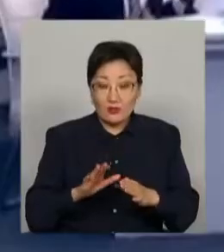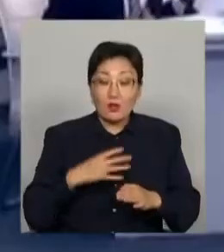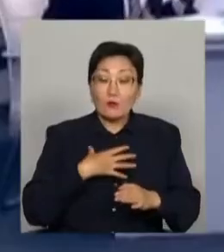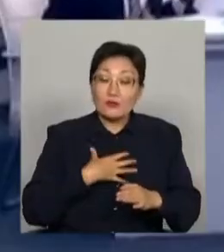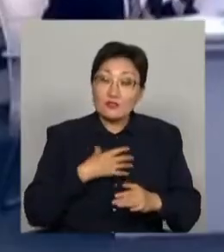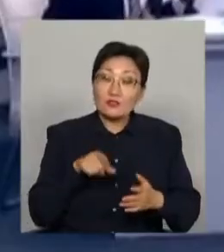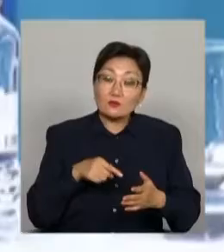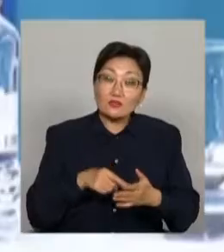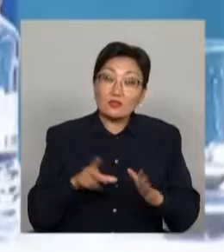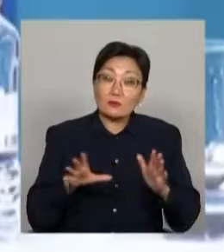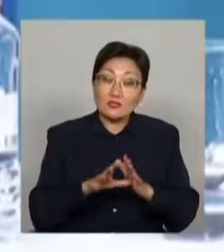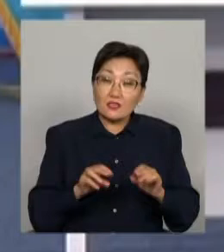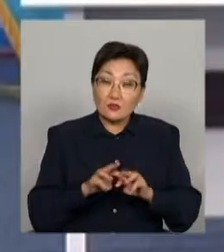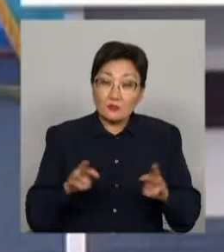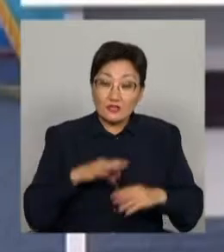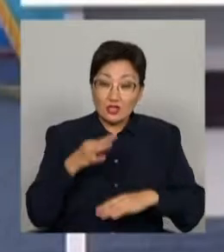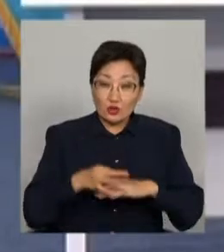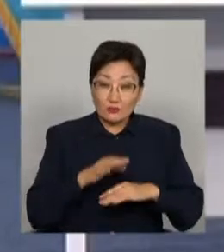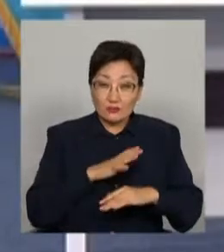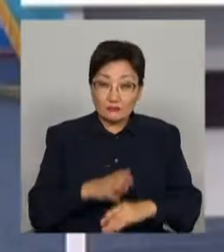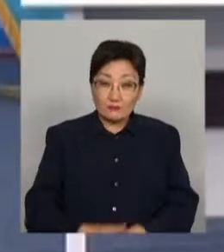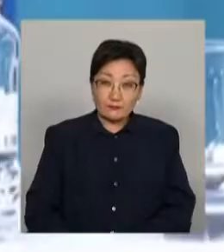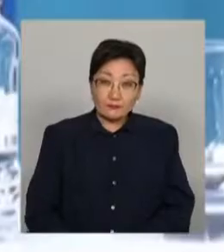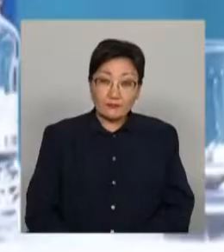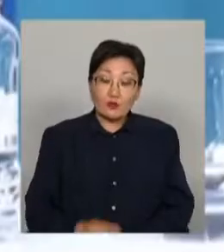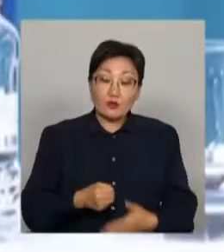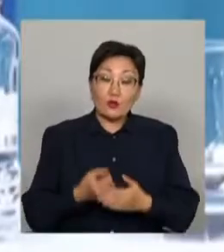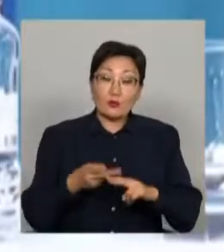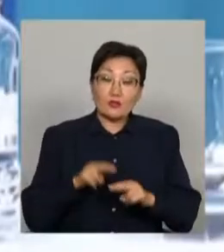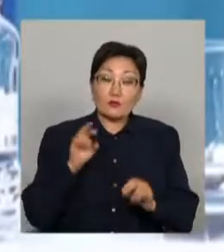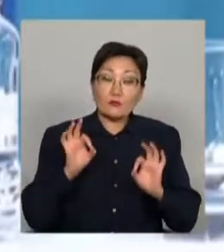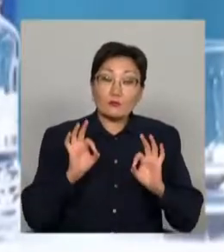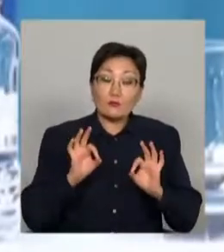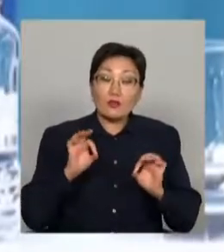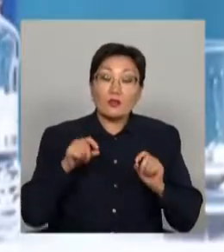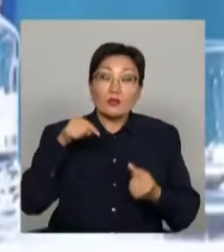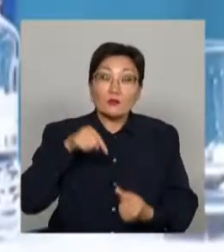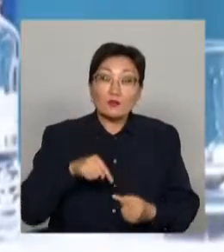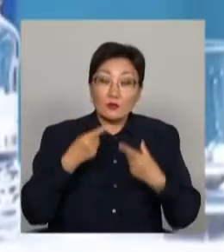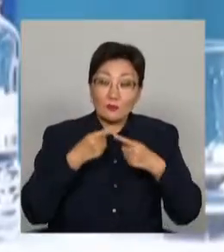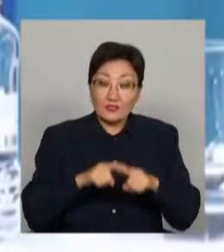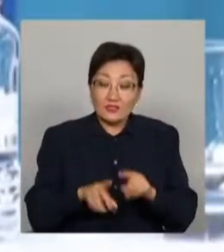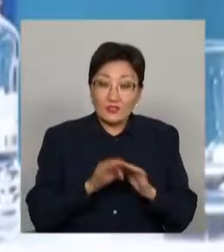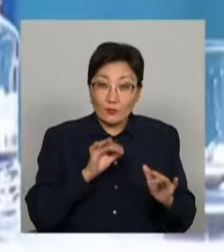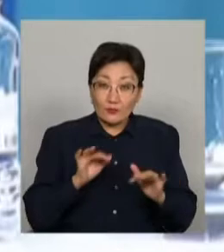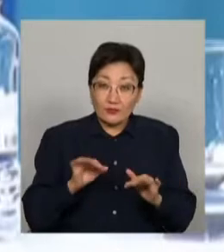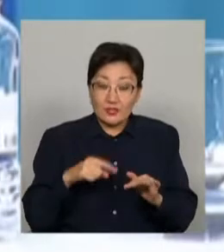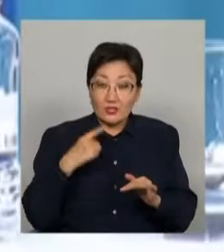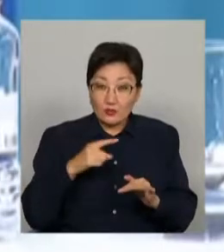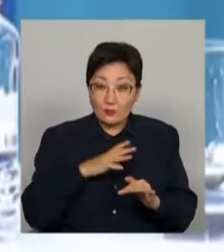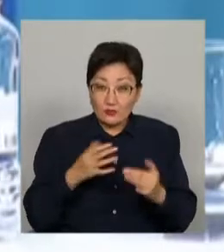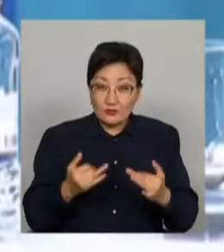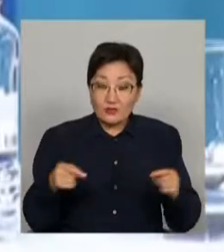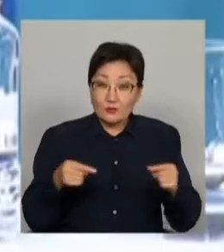жүрген сауалға энергетика министрі жауап берді. Бұған дейін лайықты технология таңдау процесі жүріп жатқанын айтқан едік.